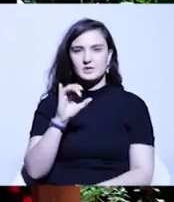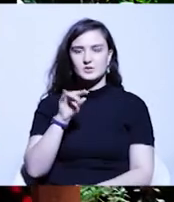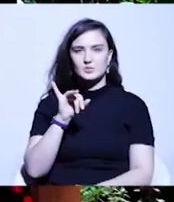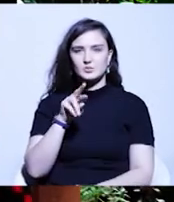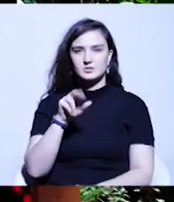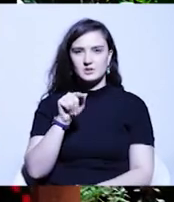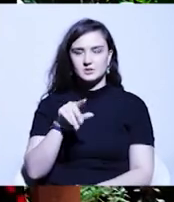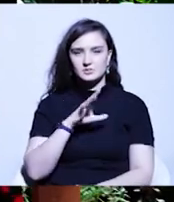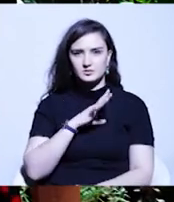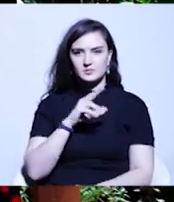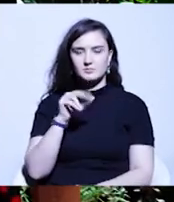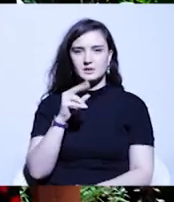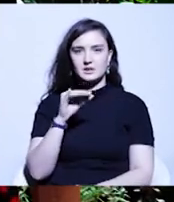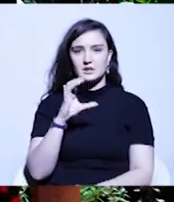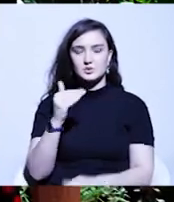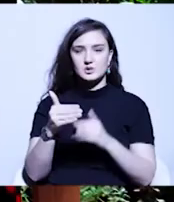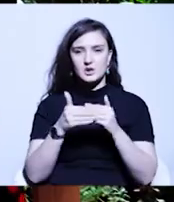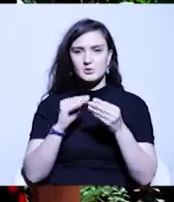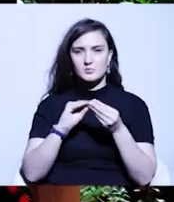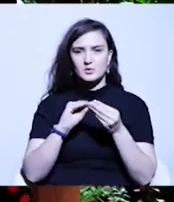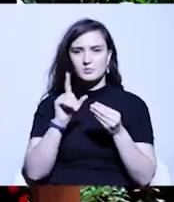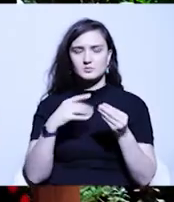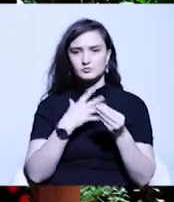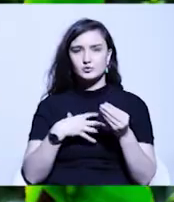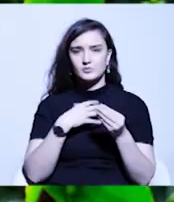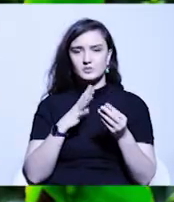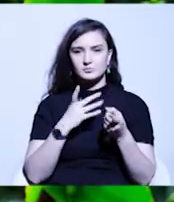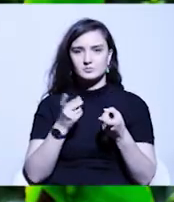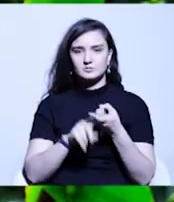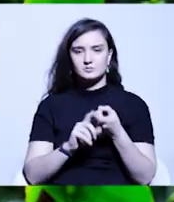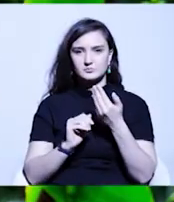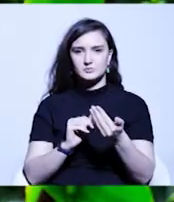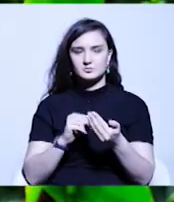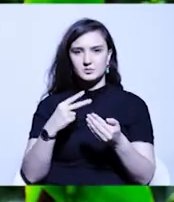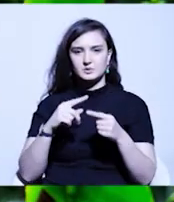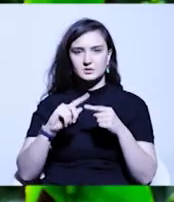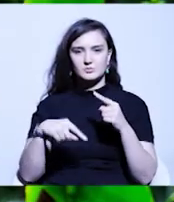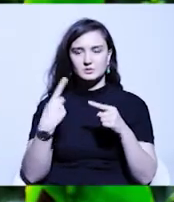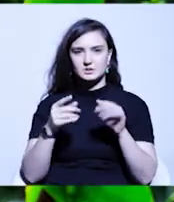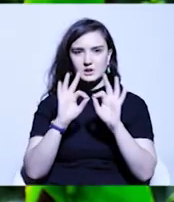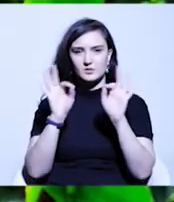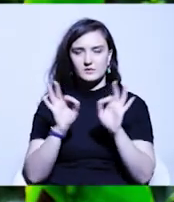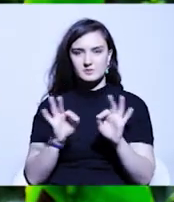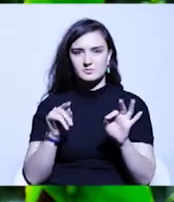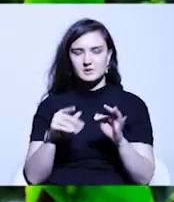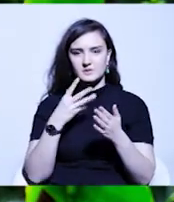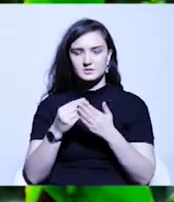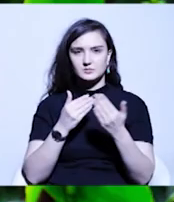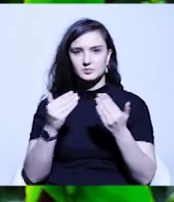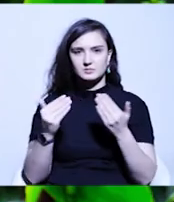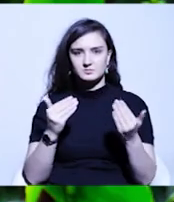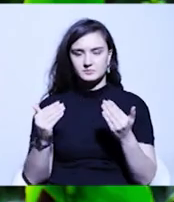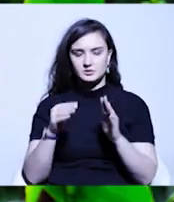სტაინი, რომელიც იყო პიკასოს ძალიან ახლო მეგობარი, იგი მნიშვნელოვნად განსაზღვრავდა მე-20 საუკუნის ადამიანის ხელოვნების